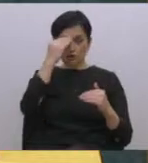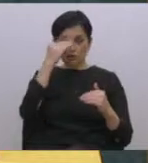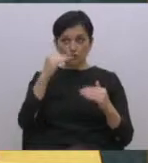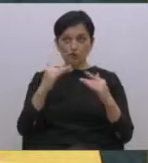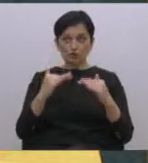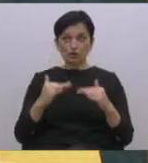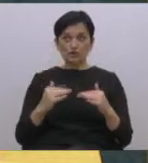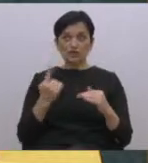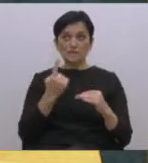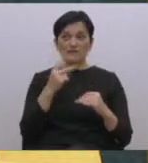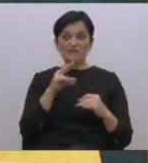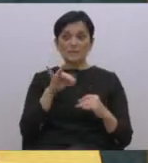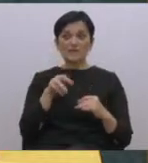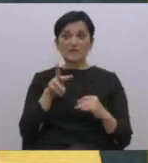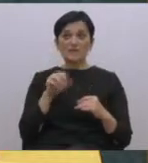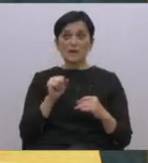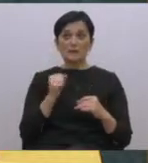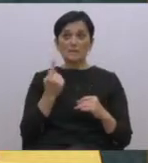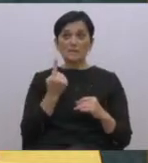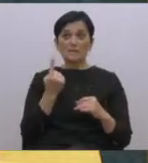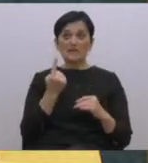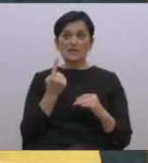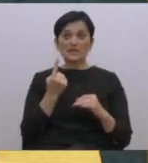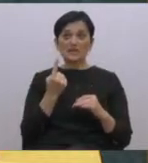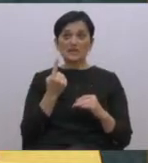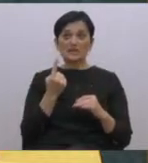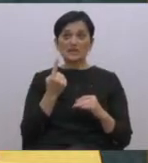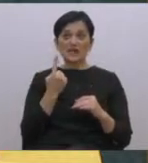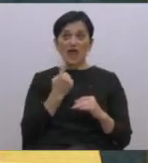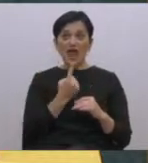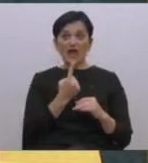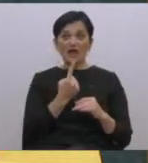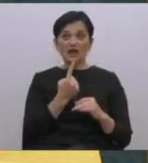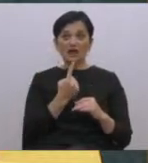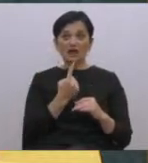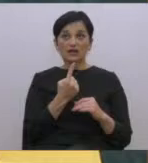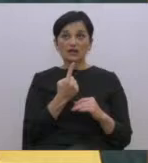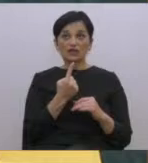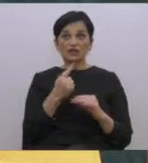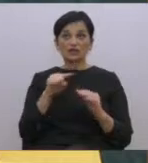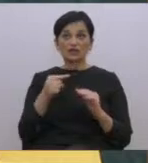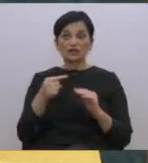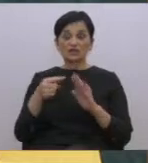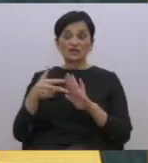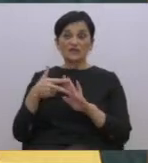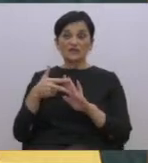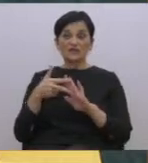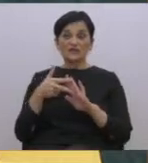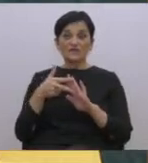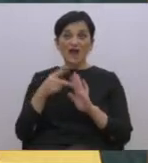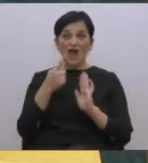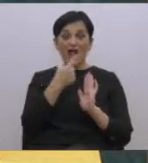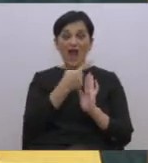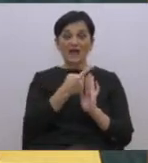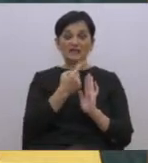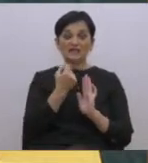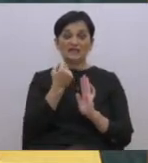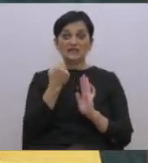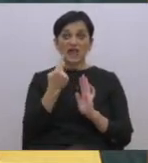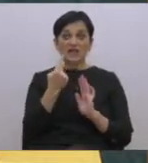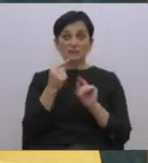narcis, pirul prima, da pirul, tram, pirul, erti, rua puncte. Mă bate de erti tertmeti puncte